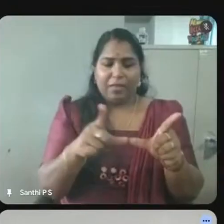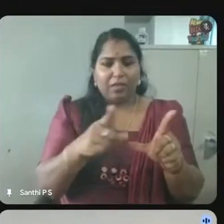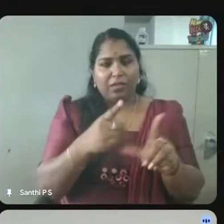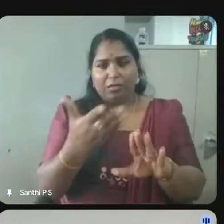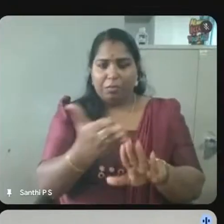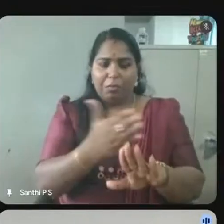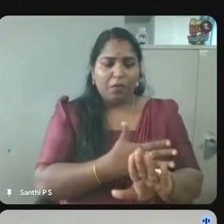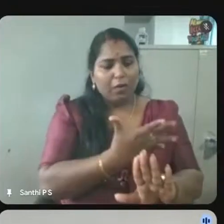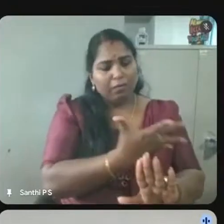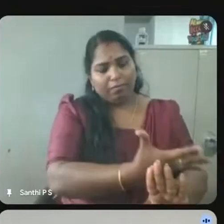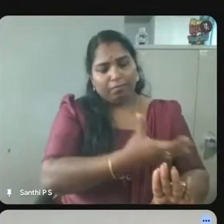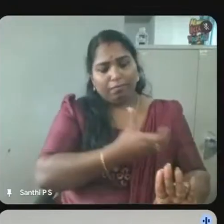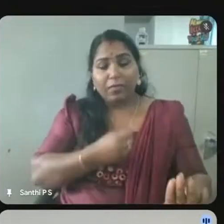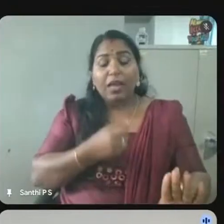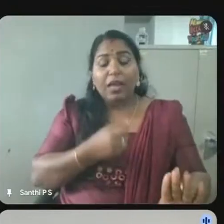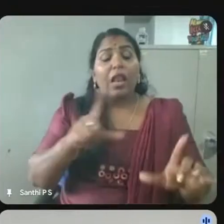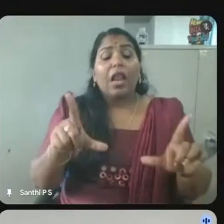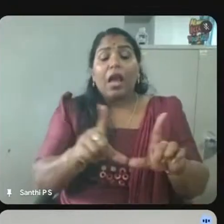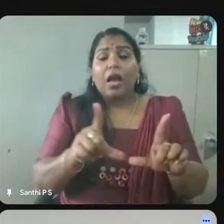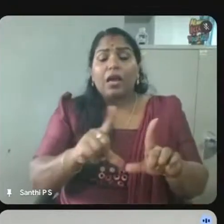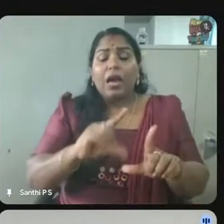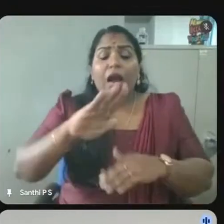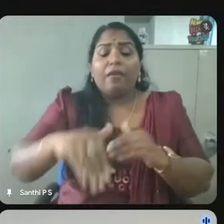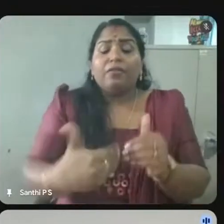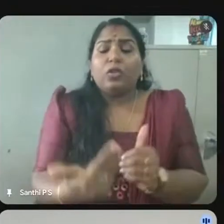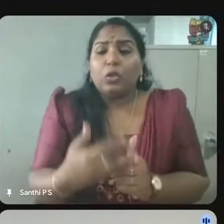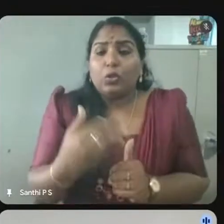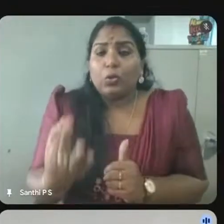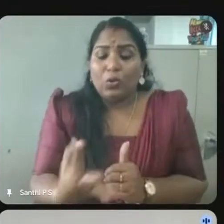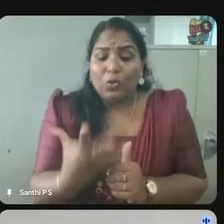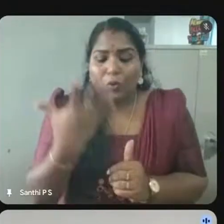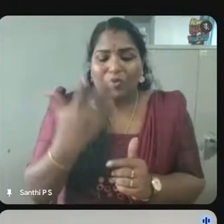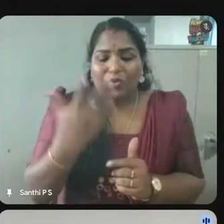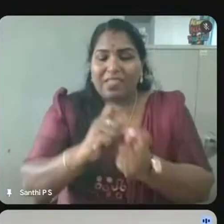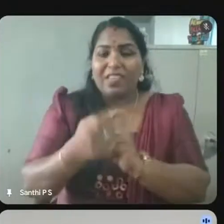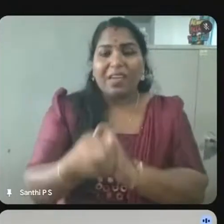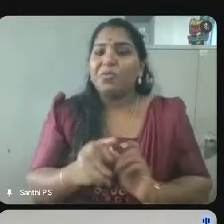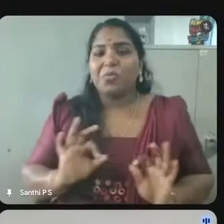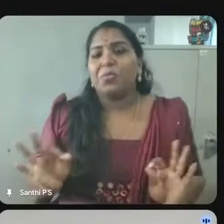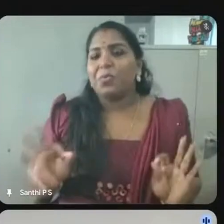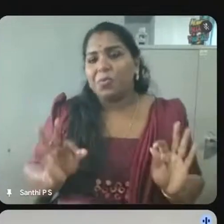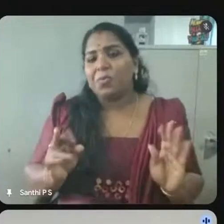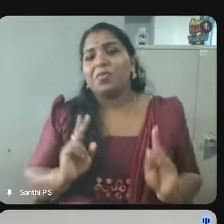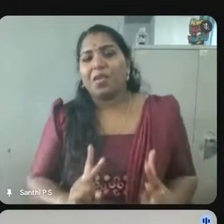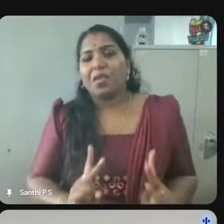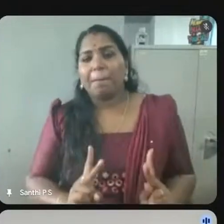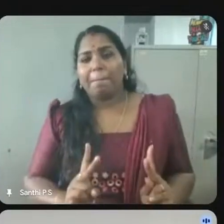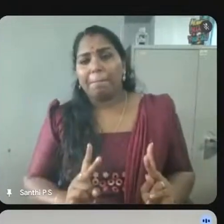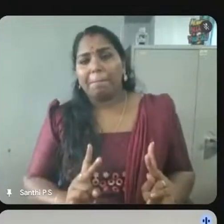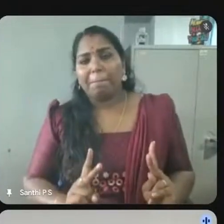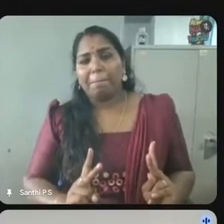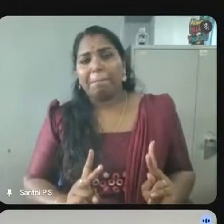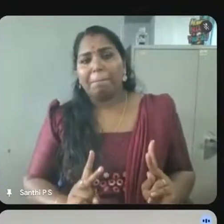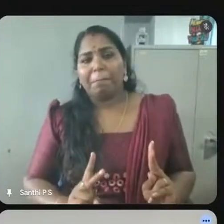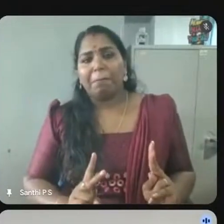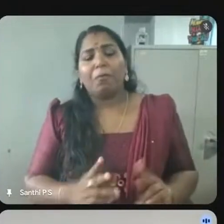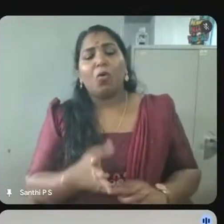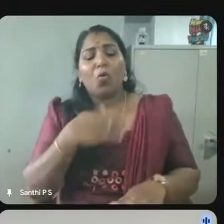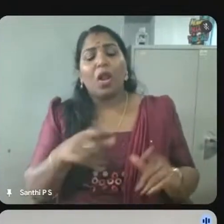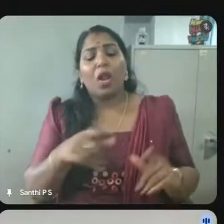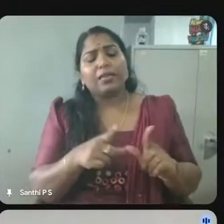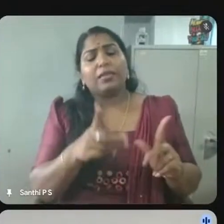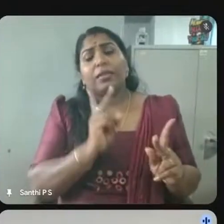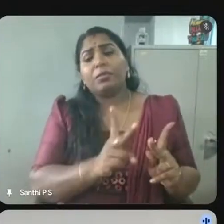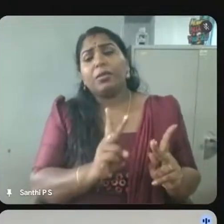പിന്നെ പുതുക്കാതെയും ഓരോ ഇപ്പൊ ഒരുപാട് കാര്യങ്ങളുണ്ട്, അത് ശരിക്കും പ്രോപ്പർ ആയിട്ട് പുതുക്കാതെയും ഒക്കെ ഇരിക്കുമ്പോൾ